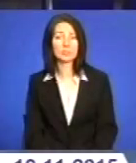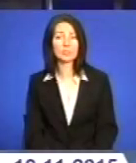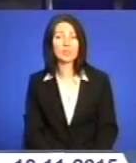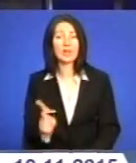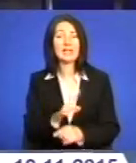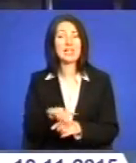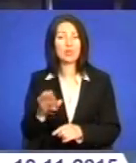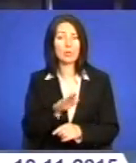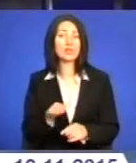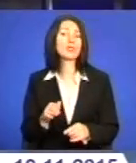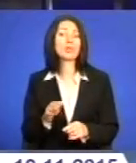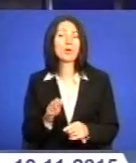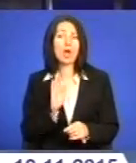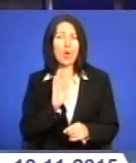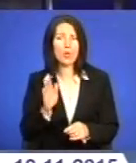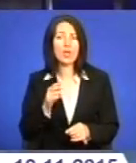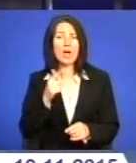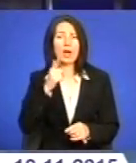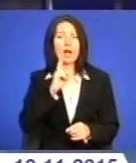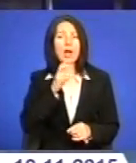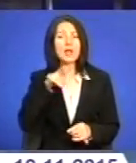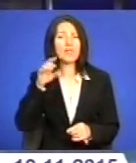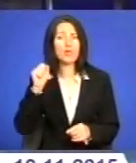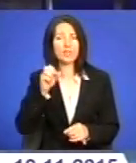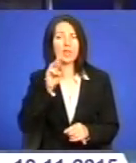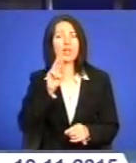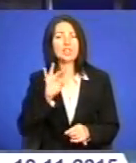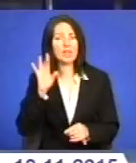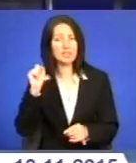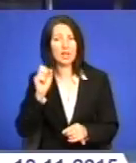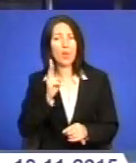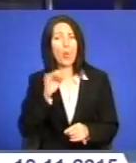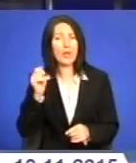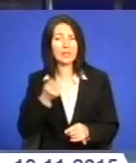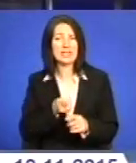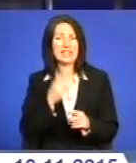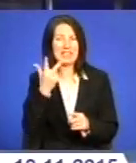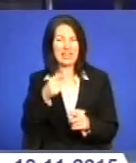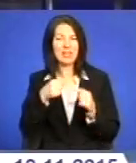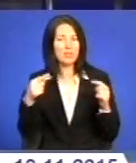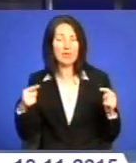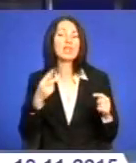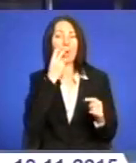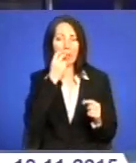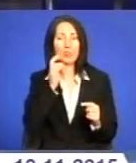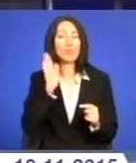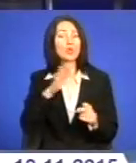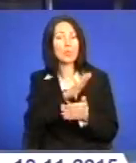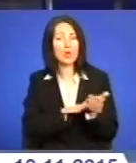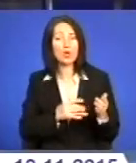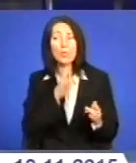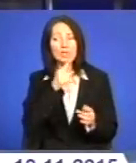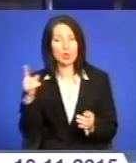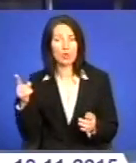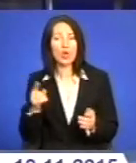На Тернопільщину наступає Каліфорнія, Швейцарія, Пхукет. Ці три штами грипу вражатимуть українців протягом цього епідсезону. Триває вакцинація,